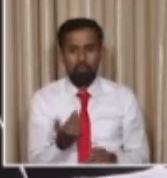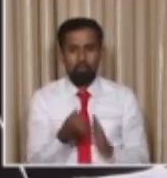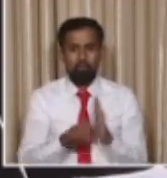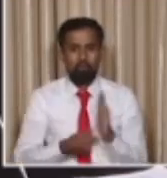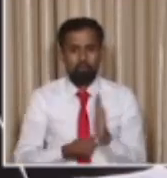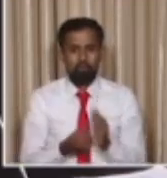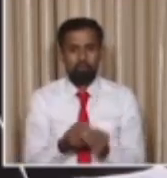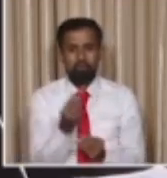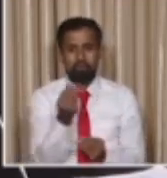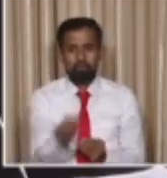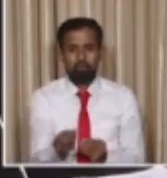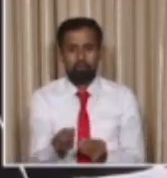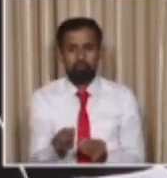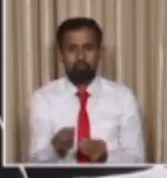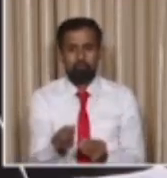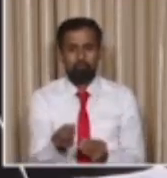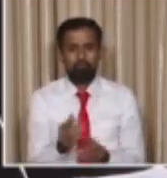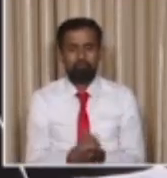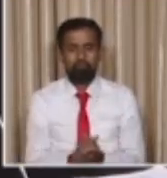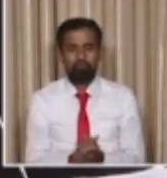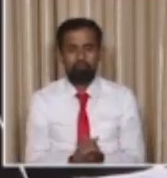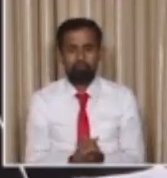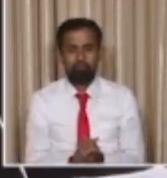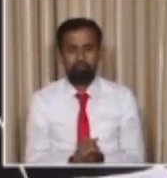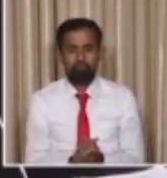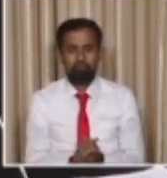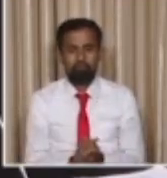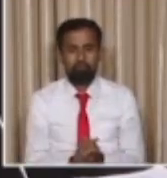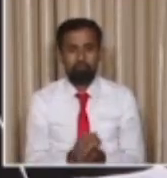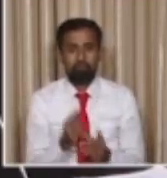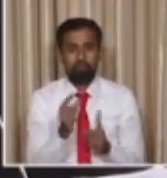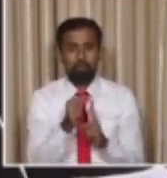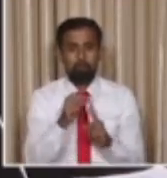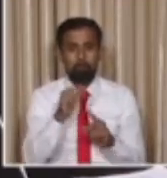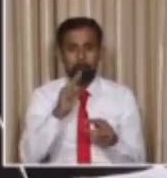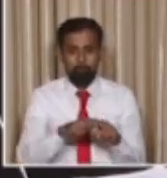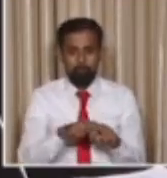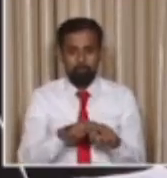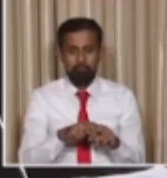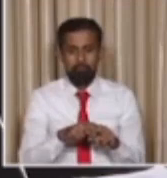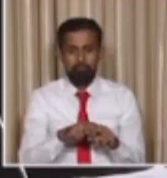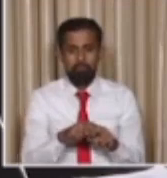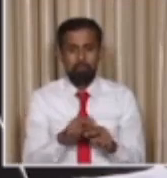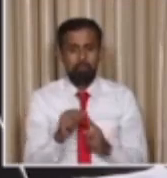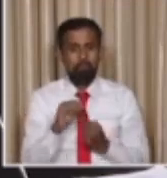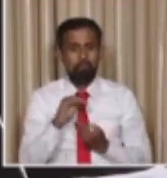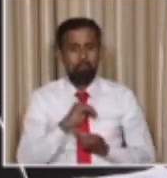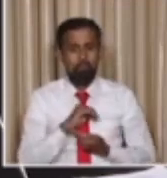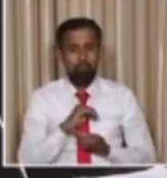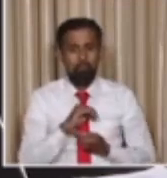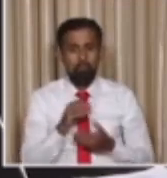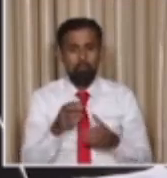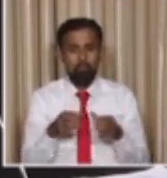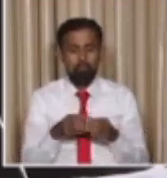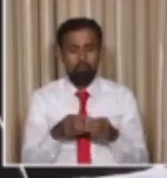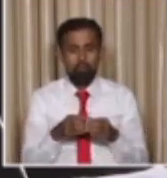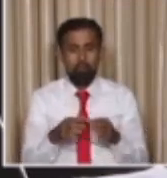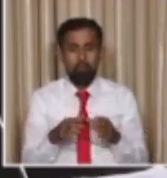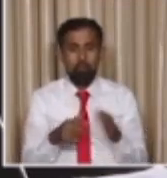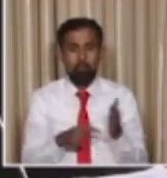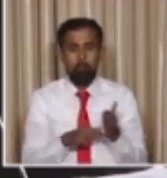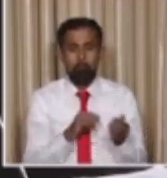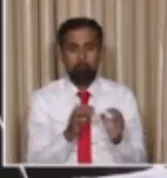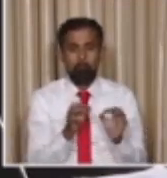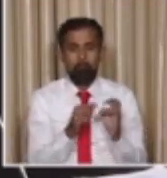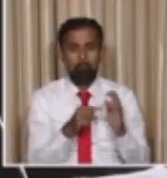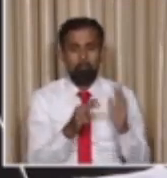ගෙනවා ඔබතුමාගේ කාලය අවසන් සේවකර්ත සාධකර්ම. හැබැයි පුජ්‍යලික අංශේ මේ භාණ්ඩාගාර